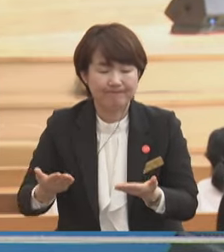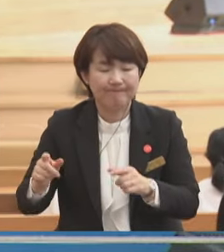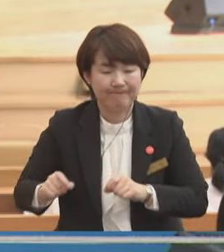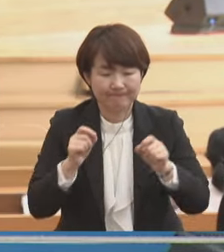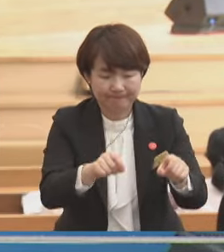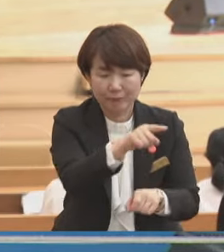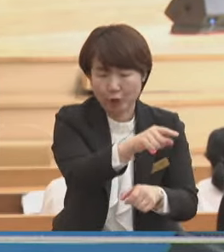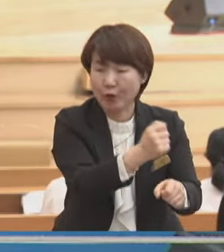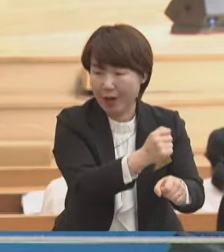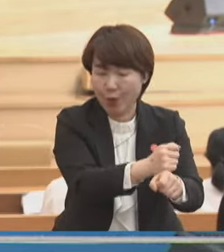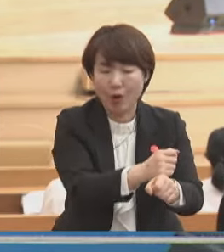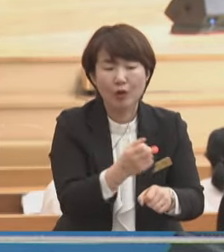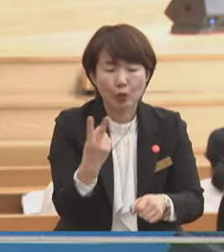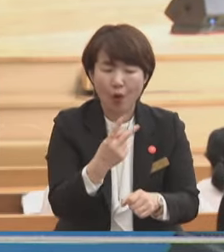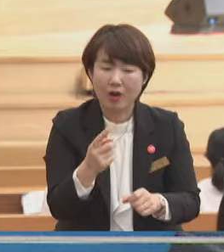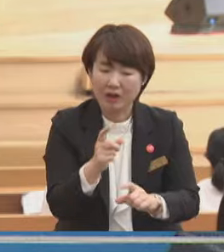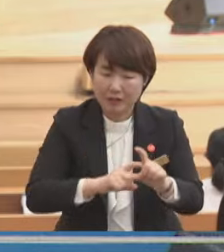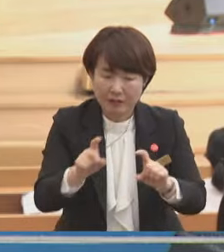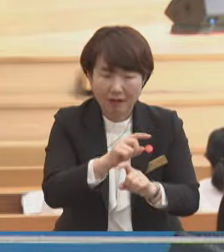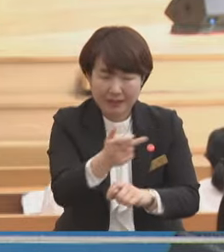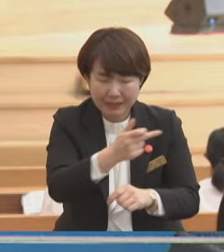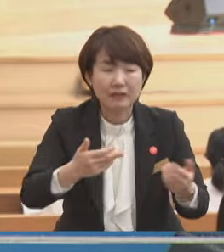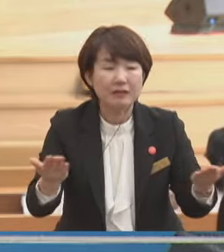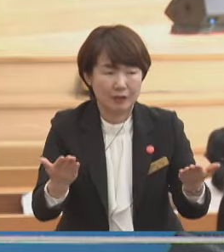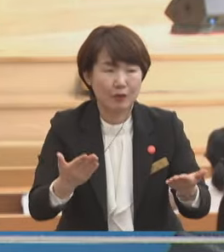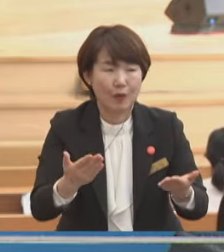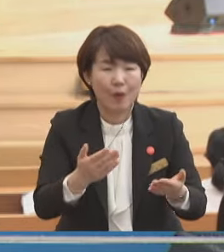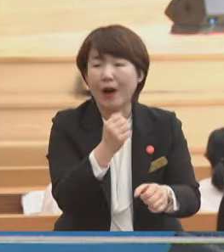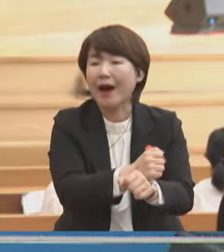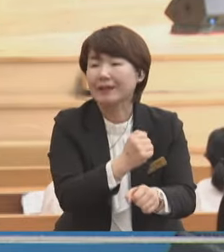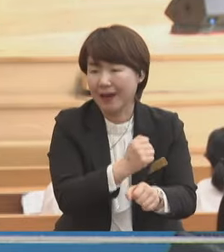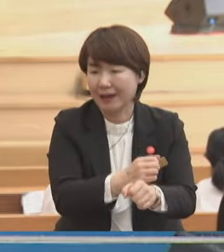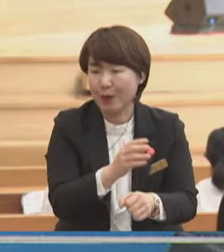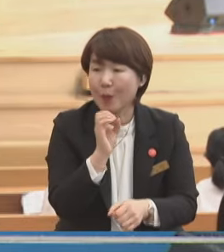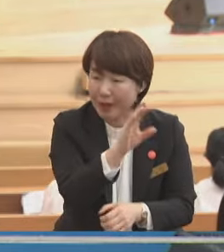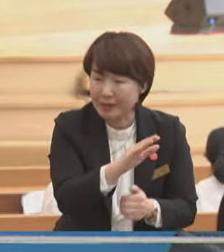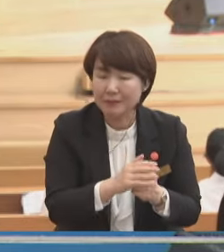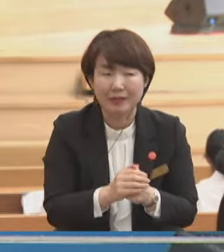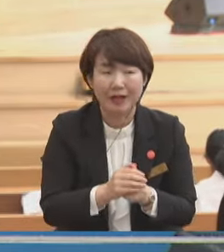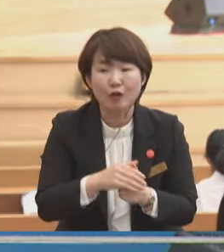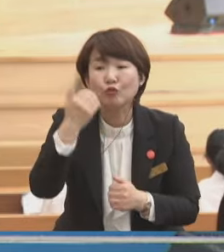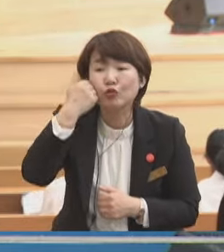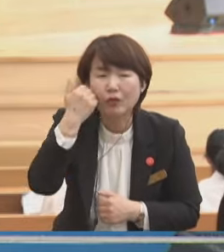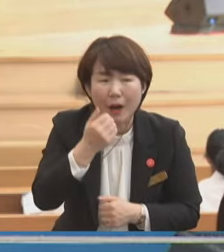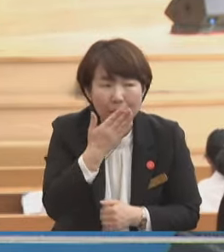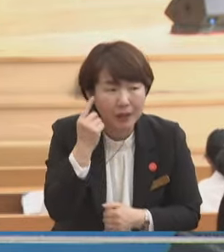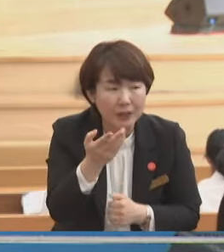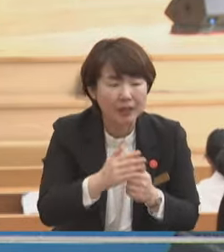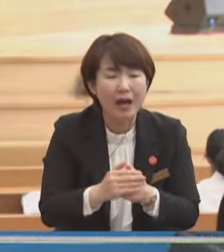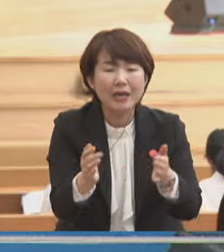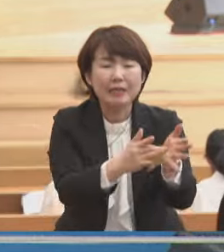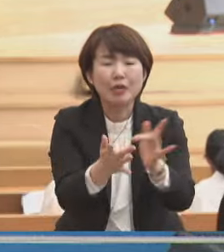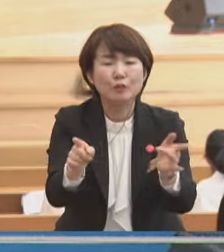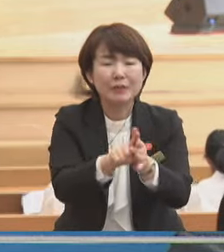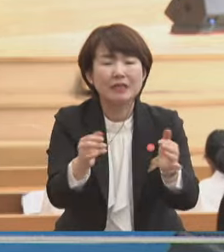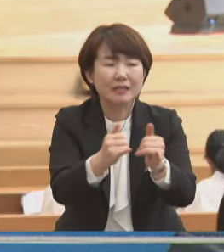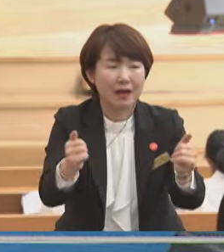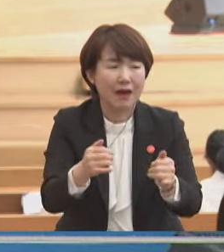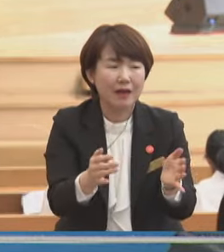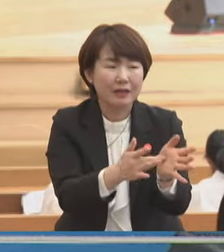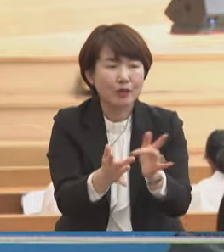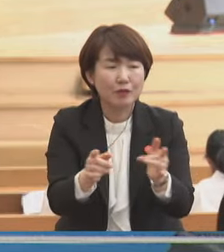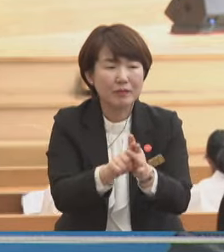그보다 큰일도 하리니 누가요 예수믿는 너희는 너희는 나보다 더 큰